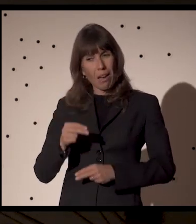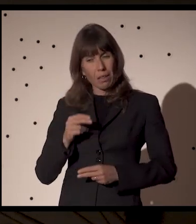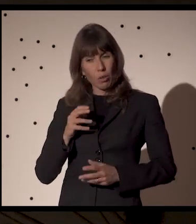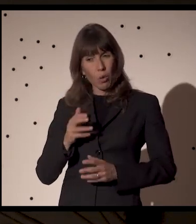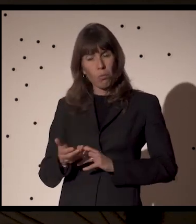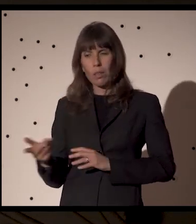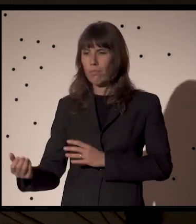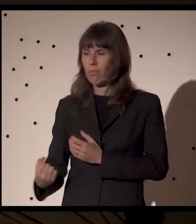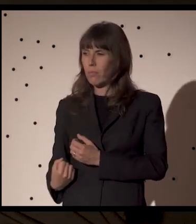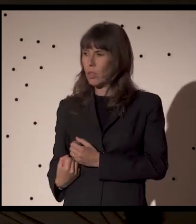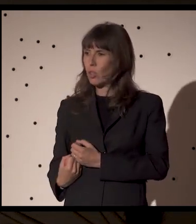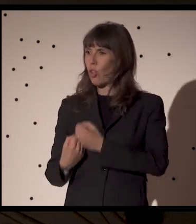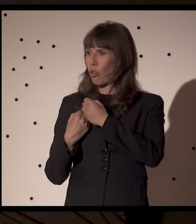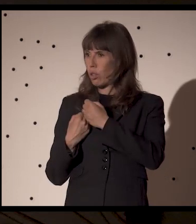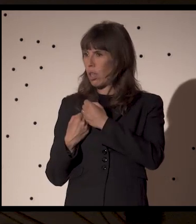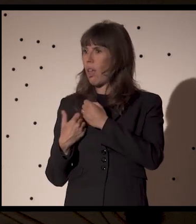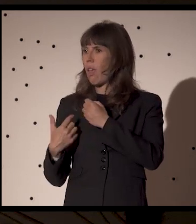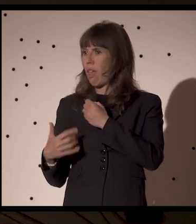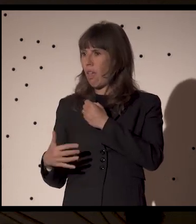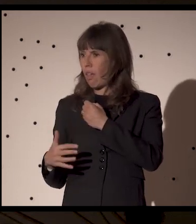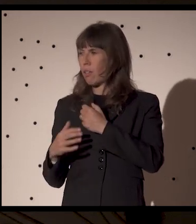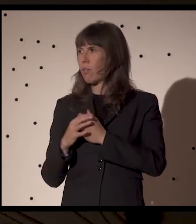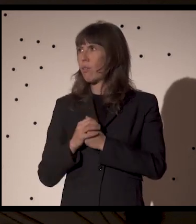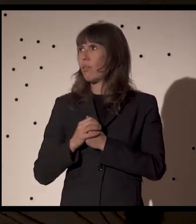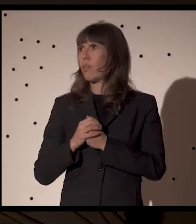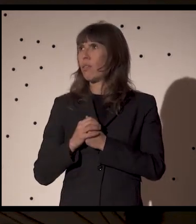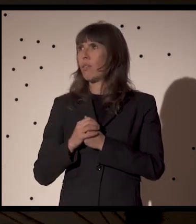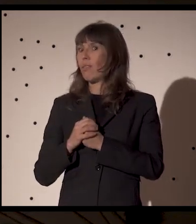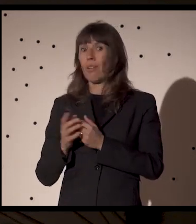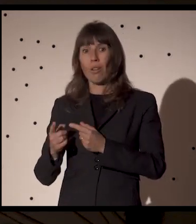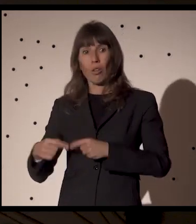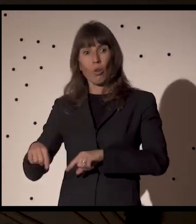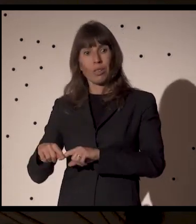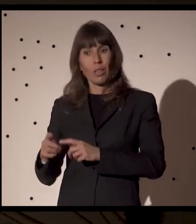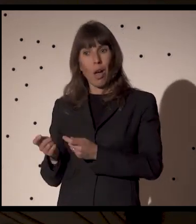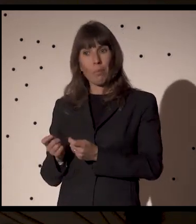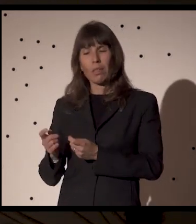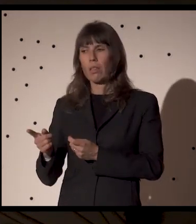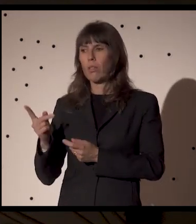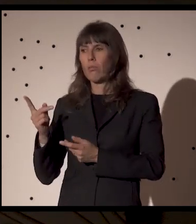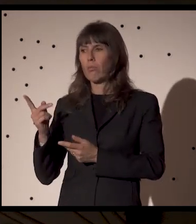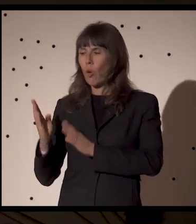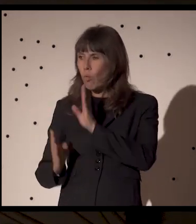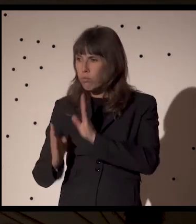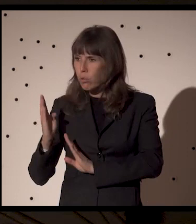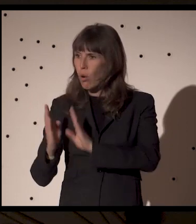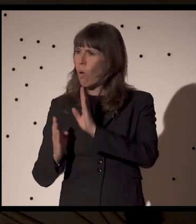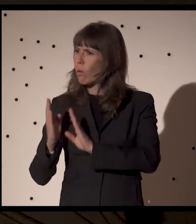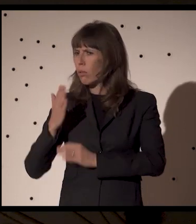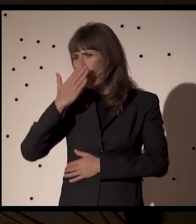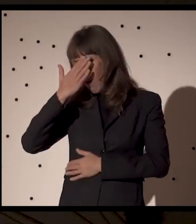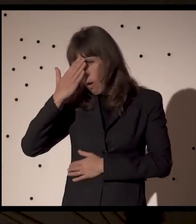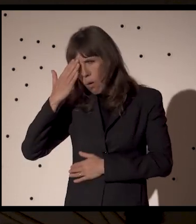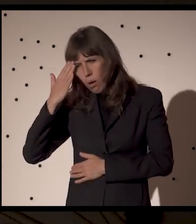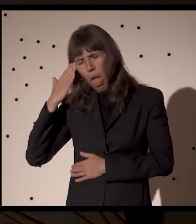per il confronto che c'è stato in consiglio d'amministrazione un confronto sempre molto leale molto